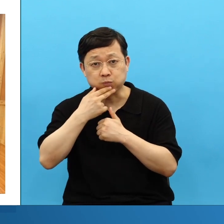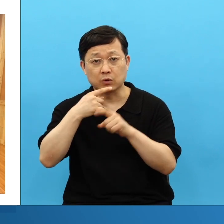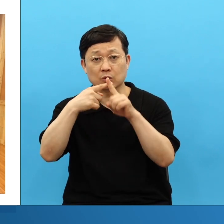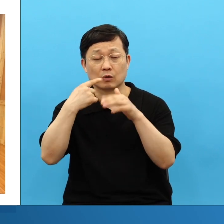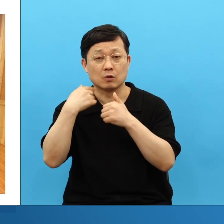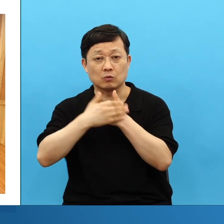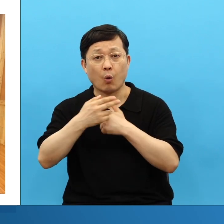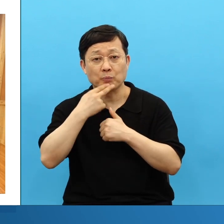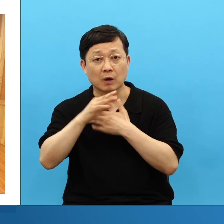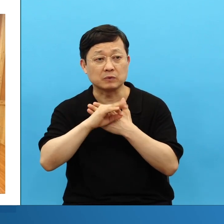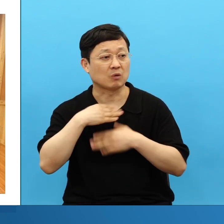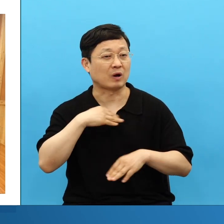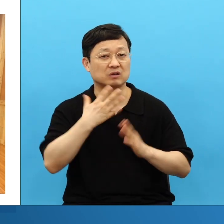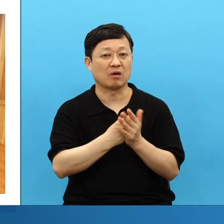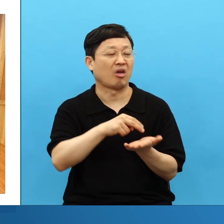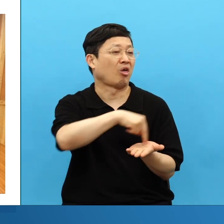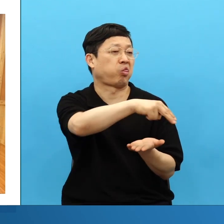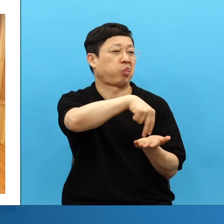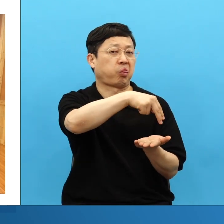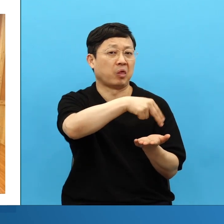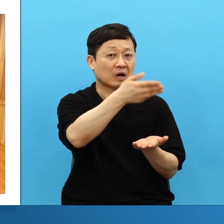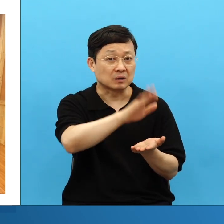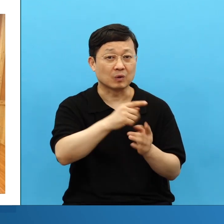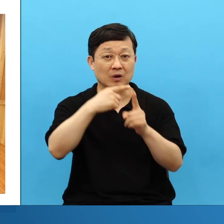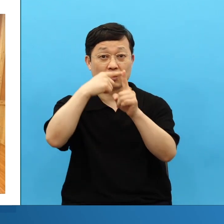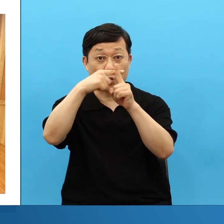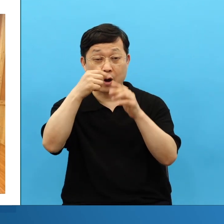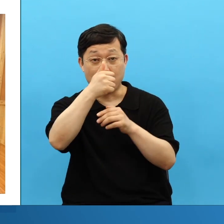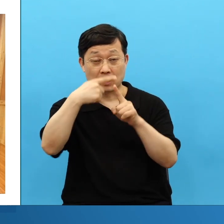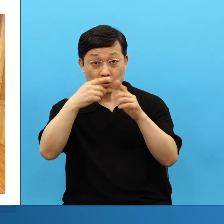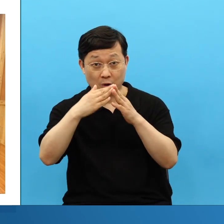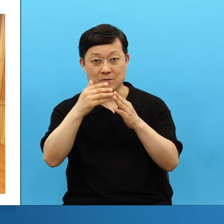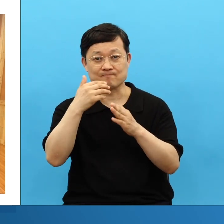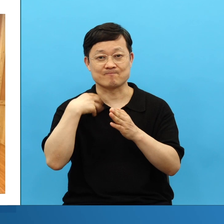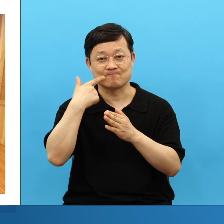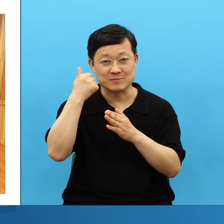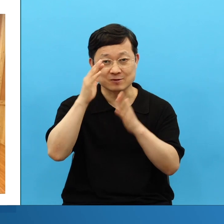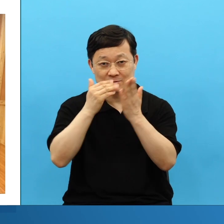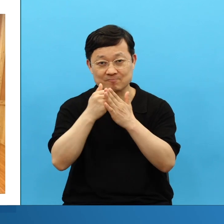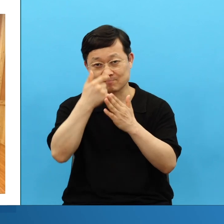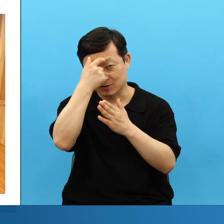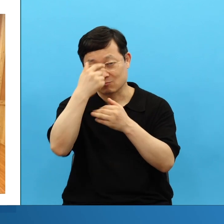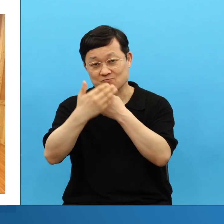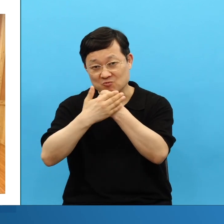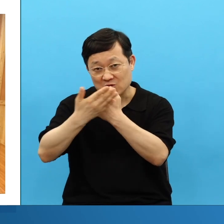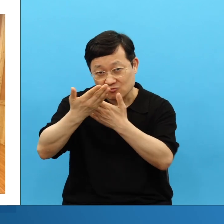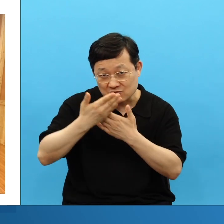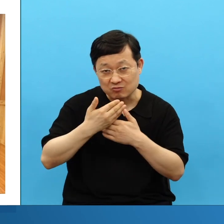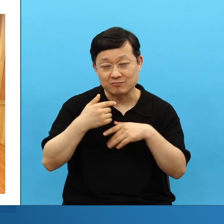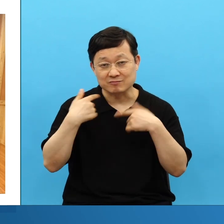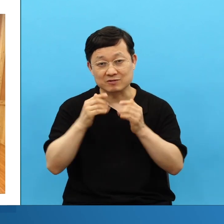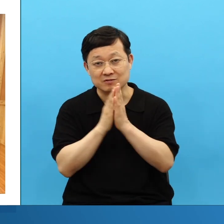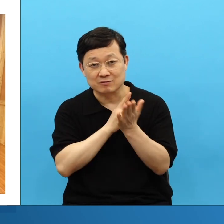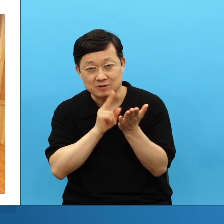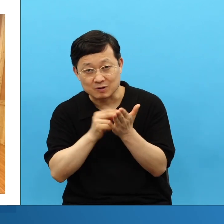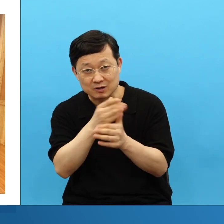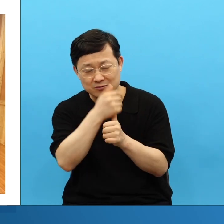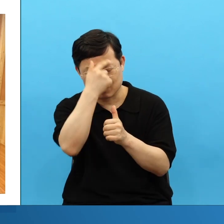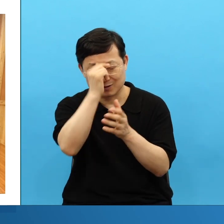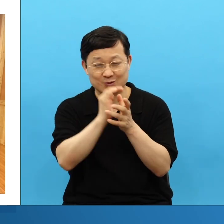교회, 하나교회가 탁 든든하게 기도의 배경으로 늘 기도해 주시고 제 기도 제목을 늘 기도해